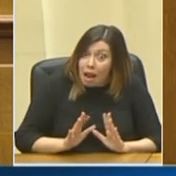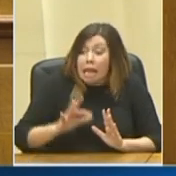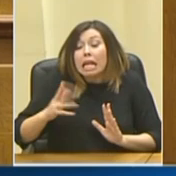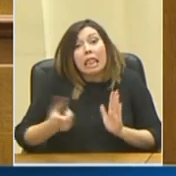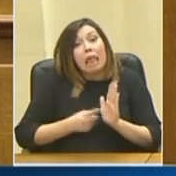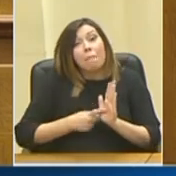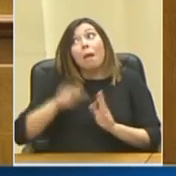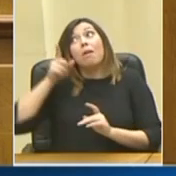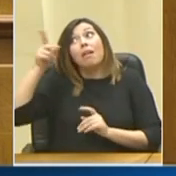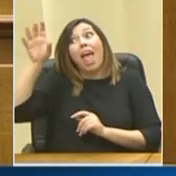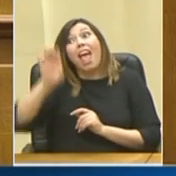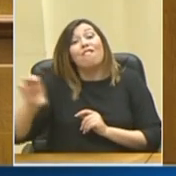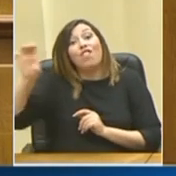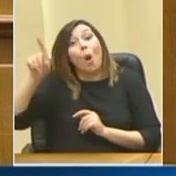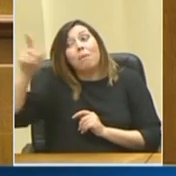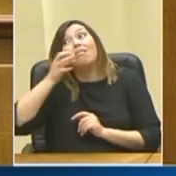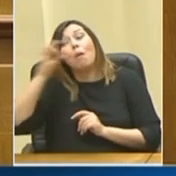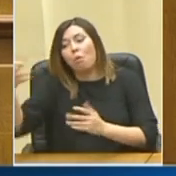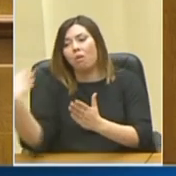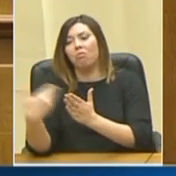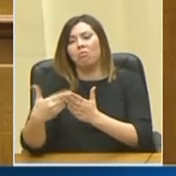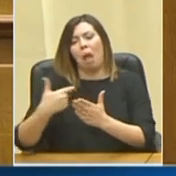στην Ευρώπη ότι πάμε καλά.